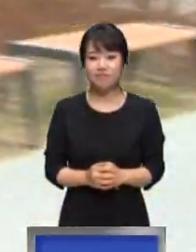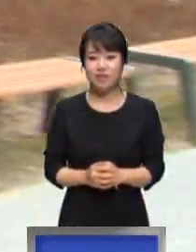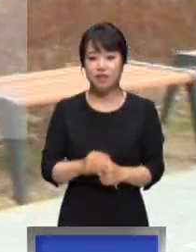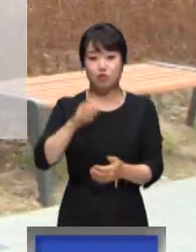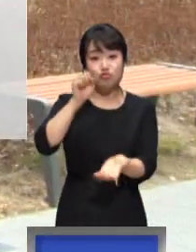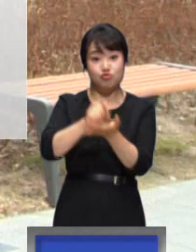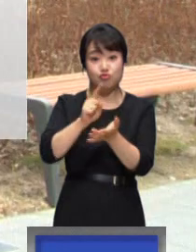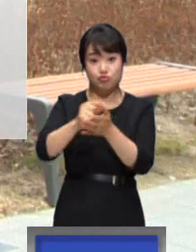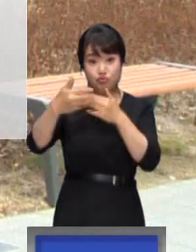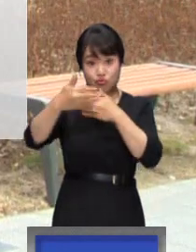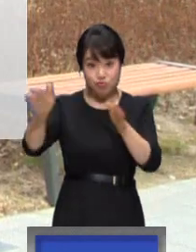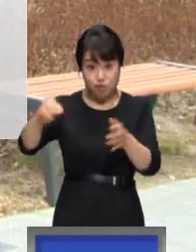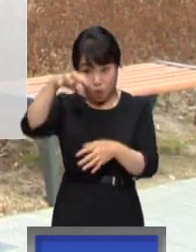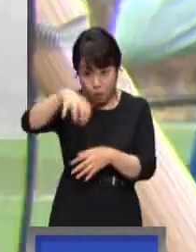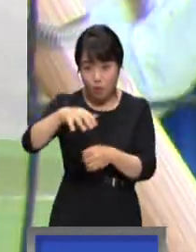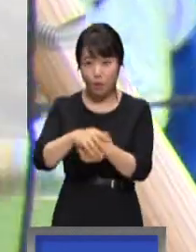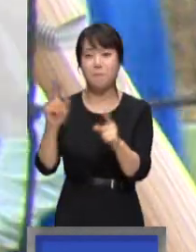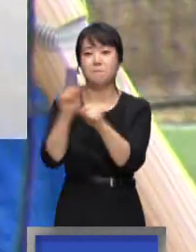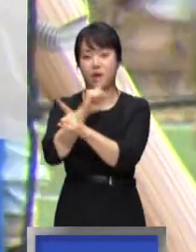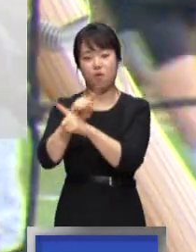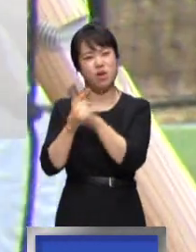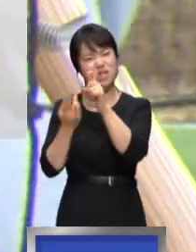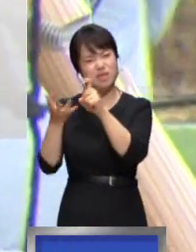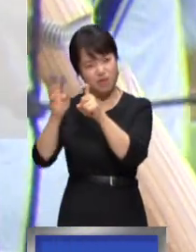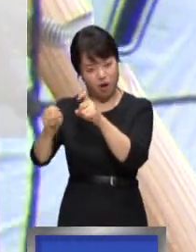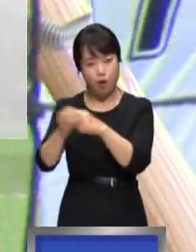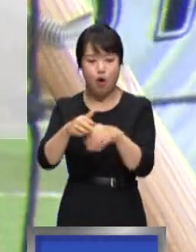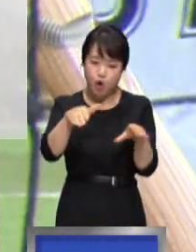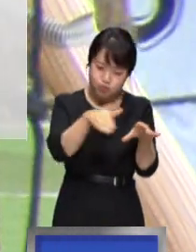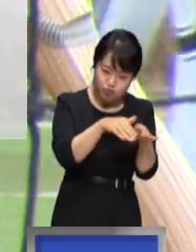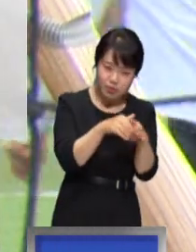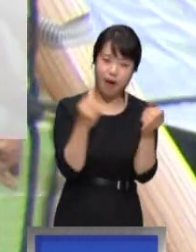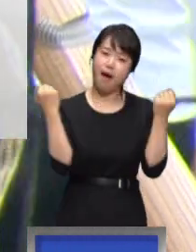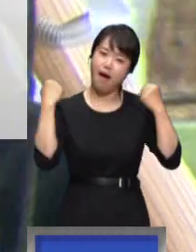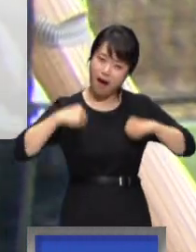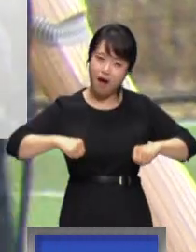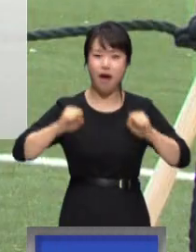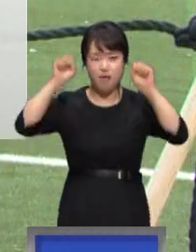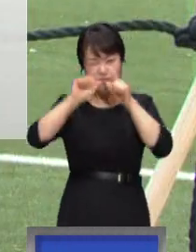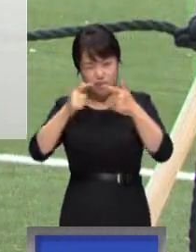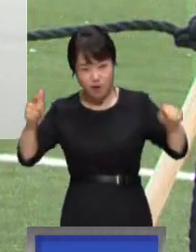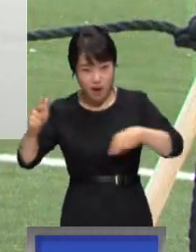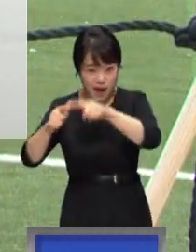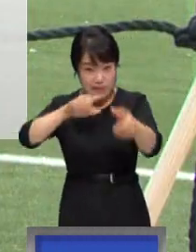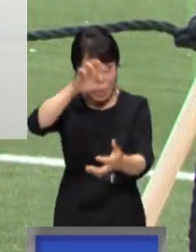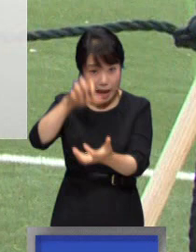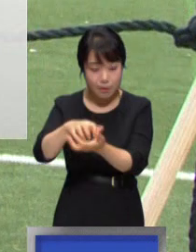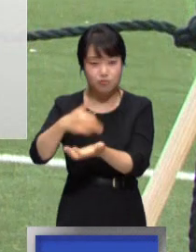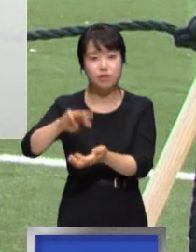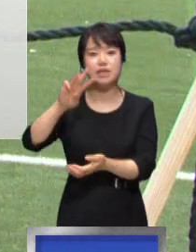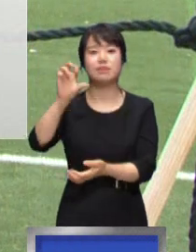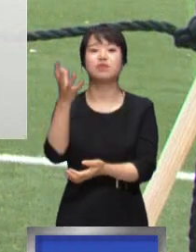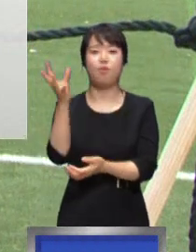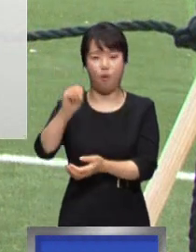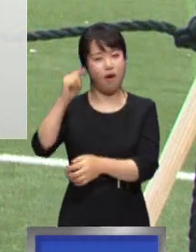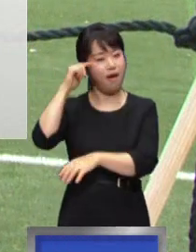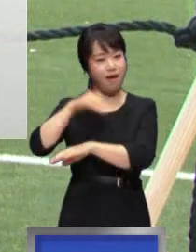축구장 시설 개선에 11억 원이 편성되는 등 문화, 여가시설 인프라 구축에 35억 원이 투입될